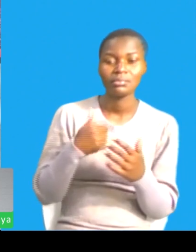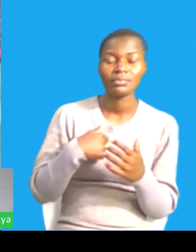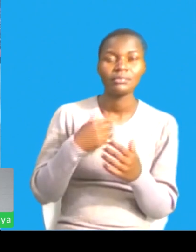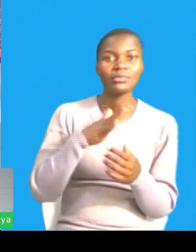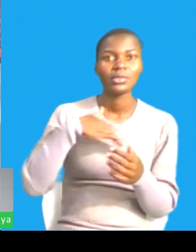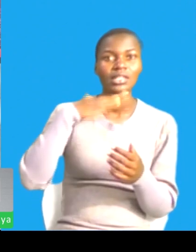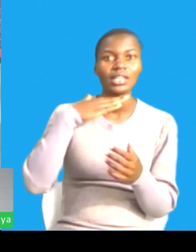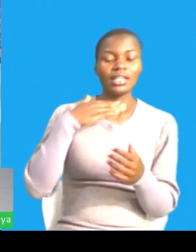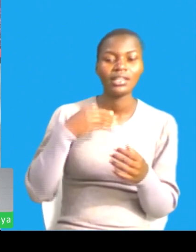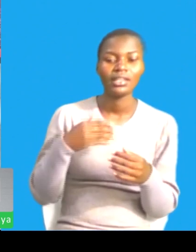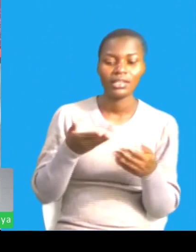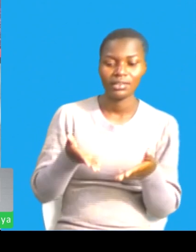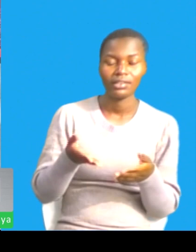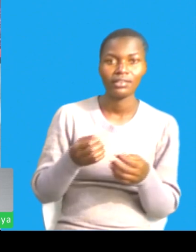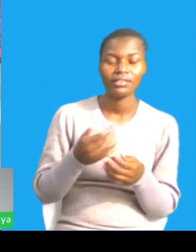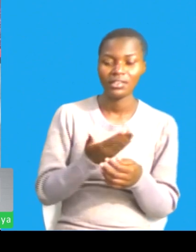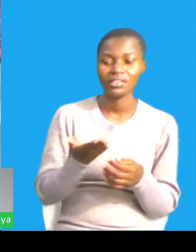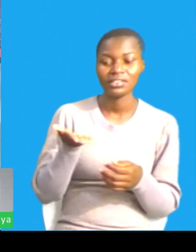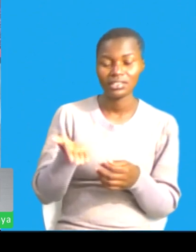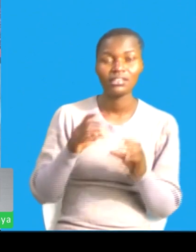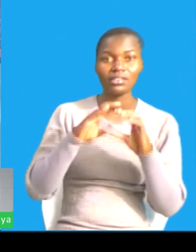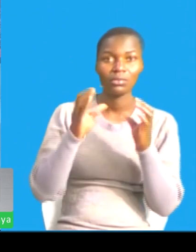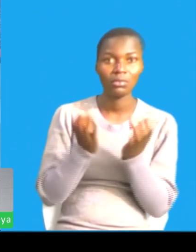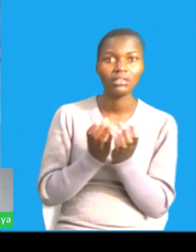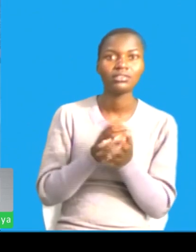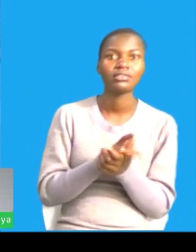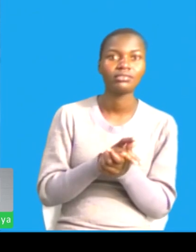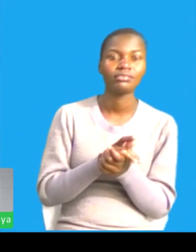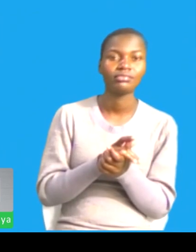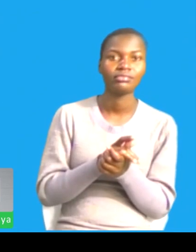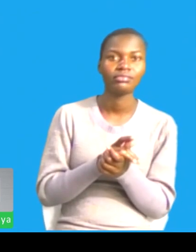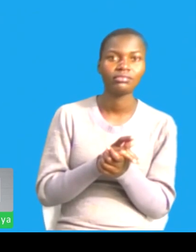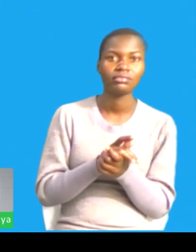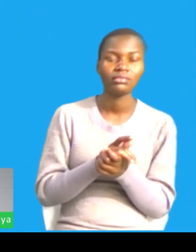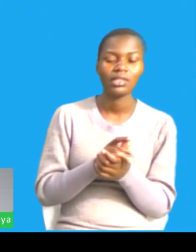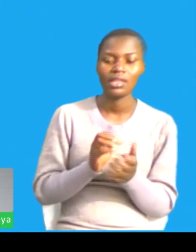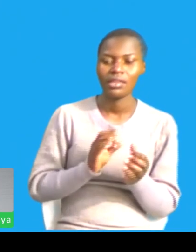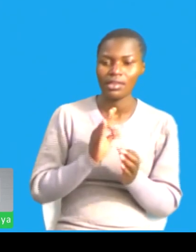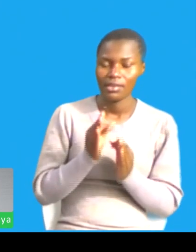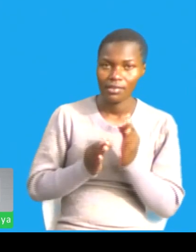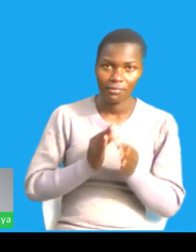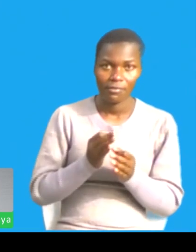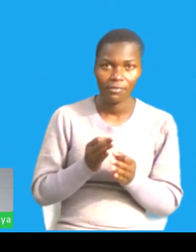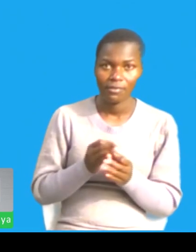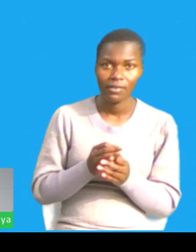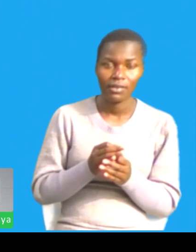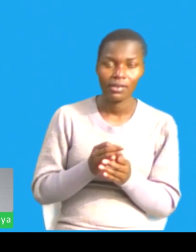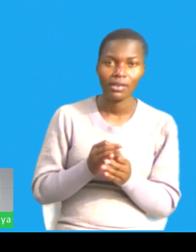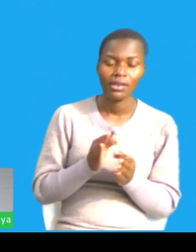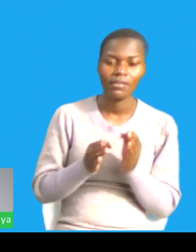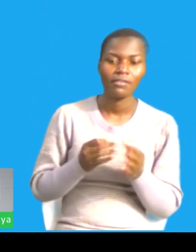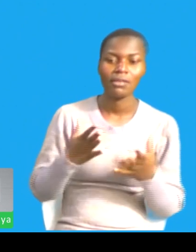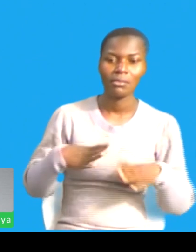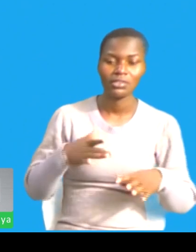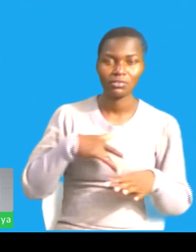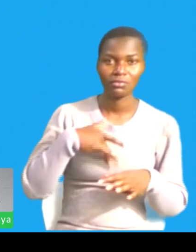nitawacha hivi vitu yote hapa duniani. Sitaenda nazo mahali naenda. So mtu akiona ni kama lazima ajaze sijui nini, akuwe